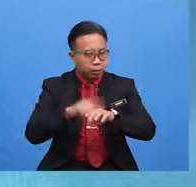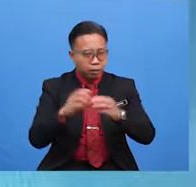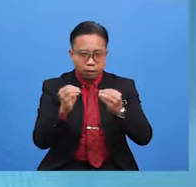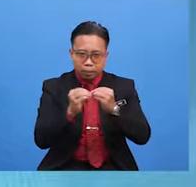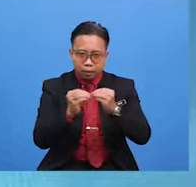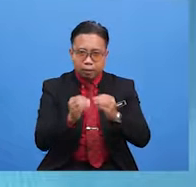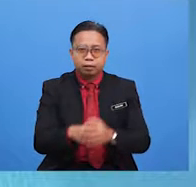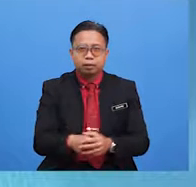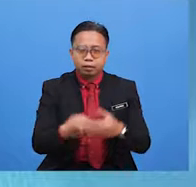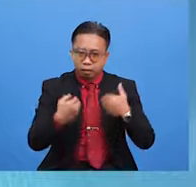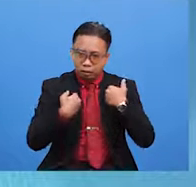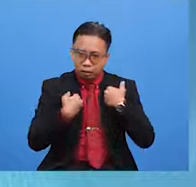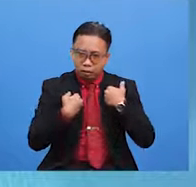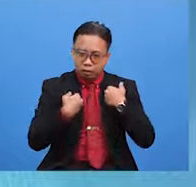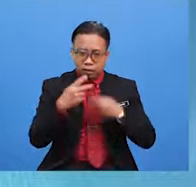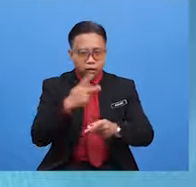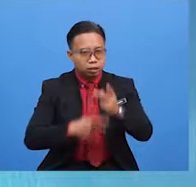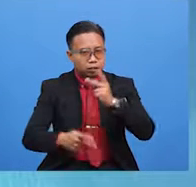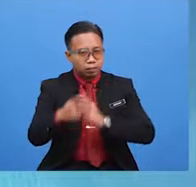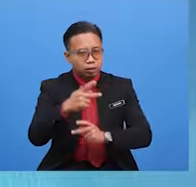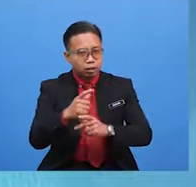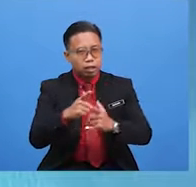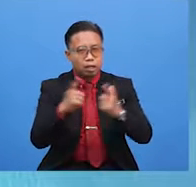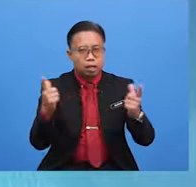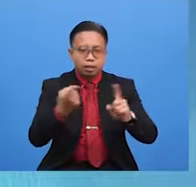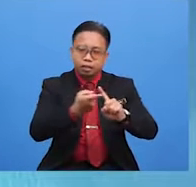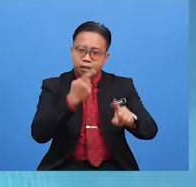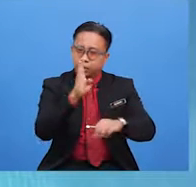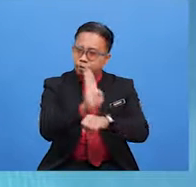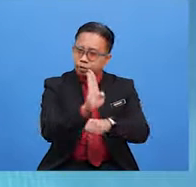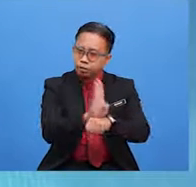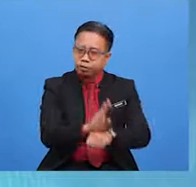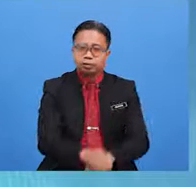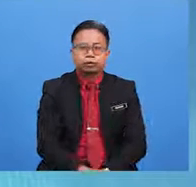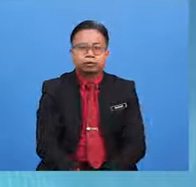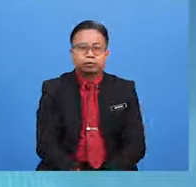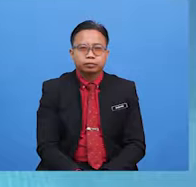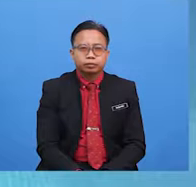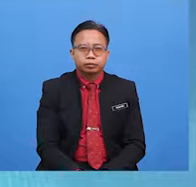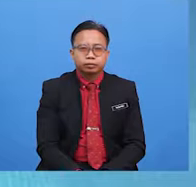karat mempunyai komposisi kimia yang berlainan daripada besi.